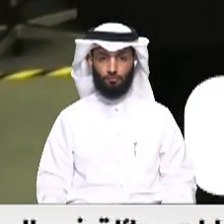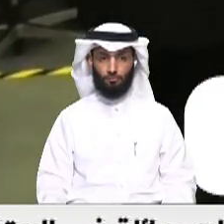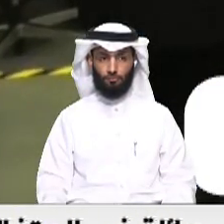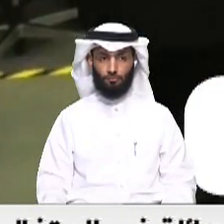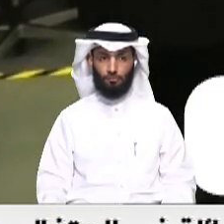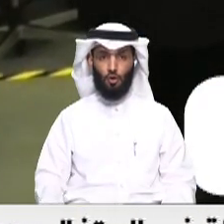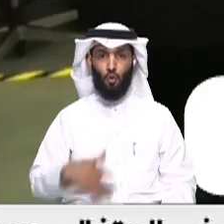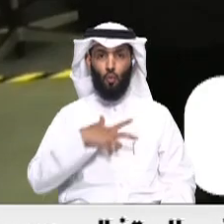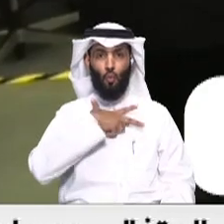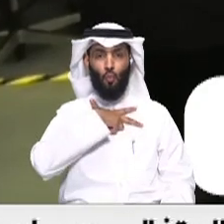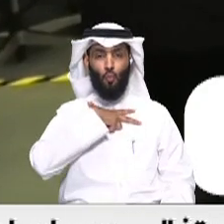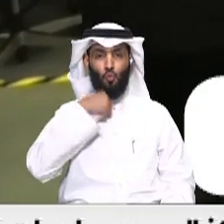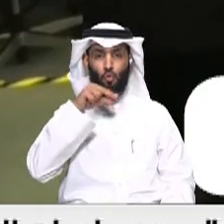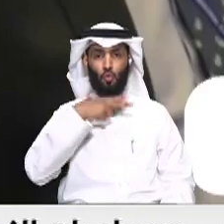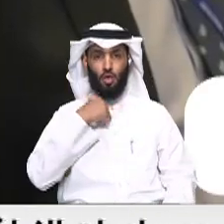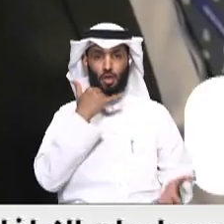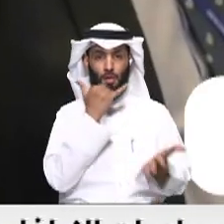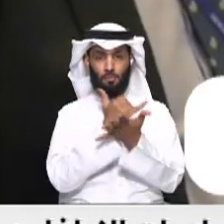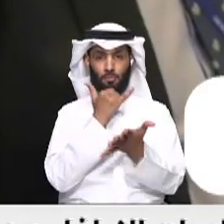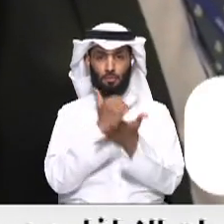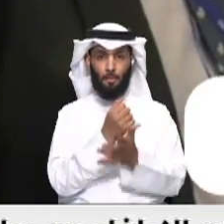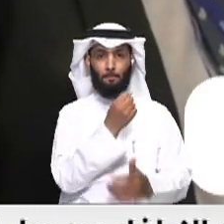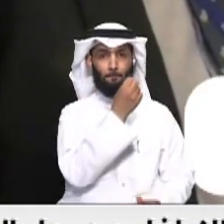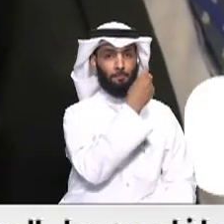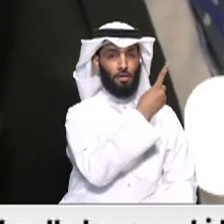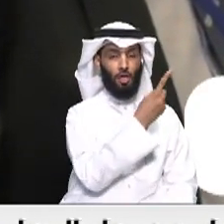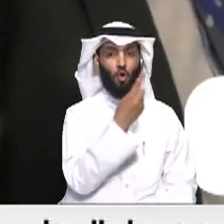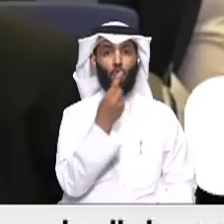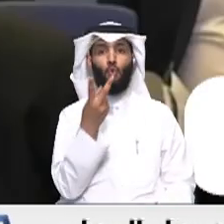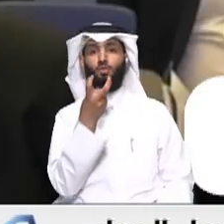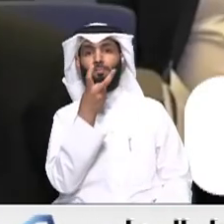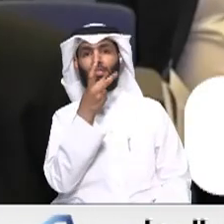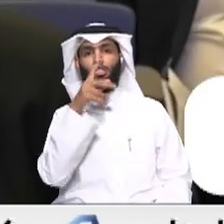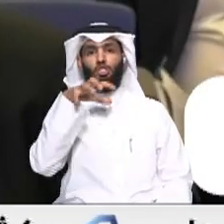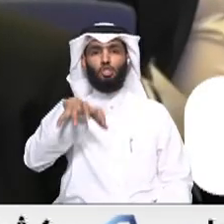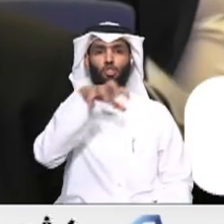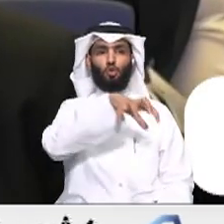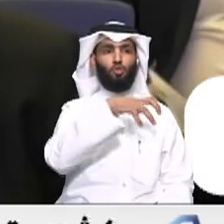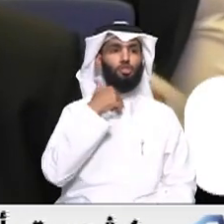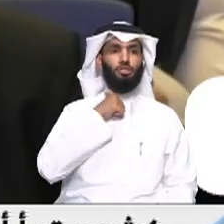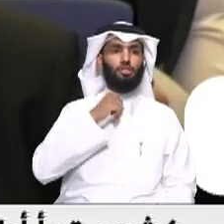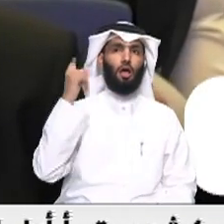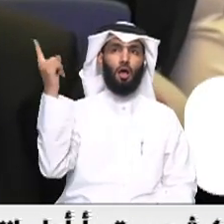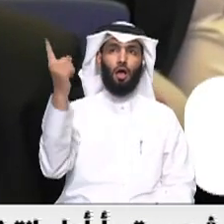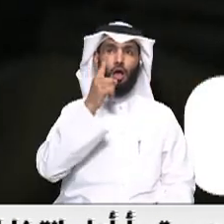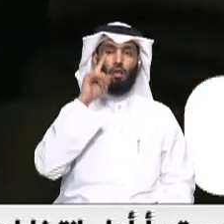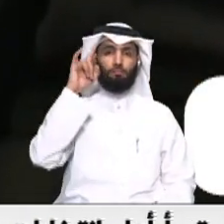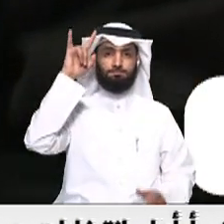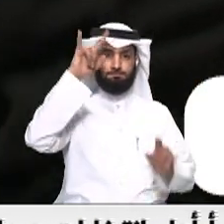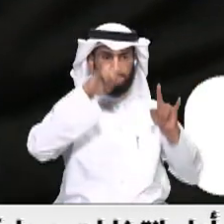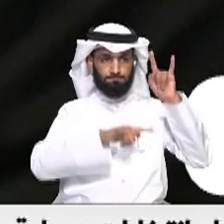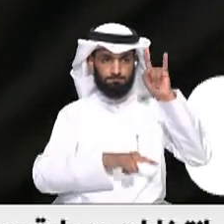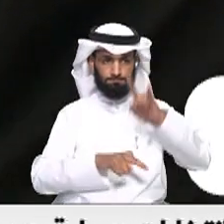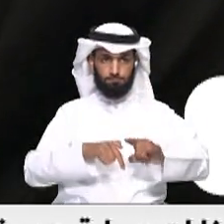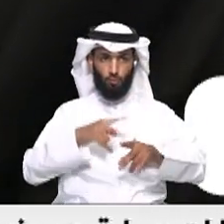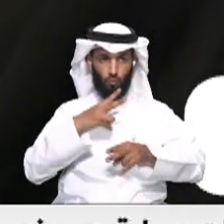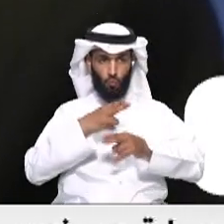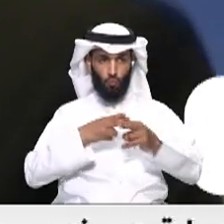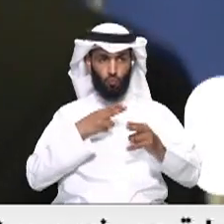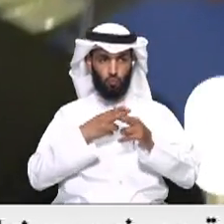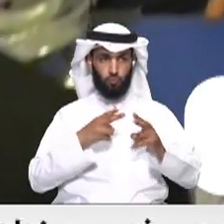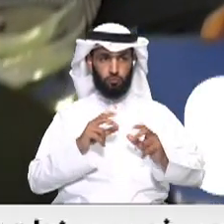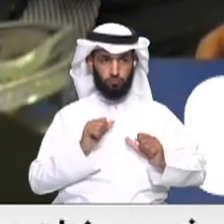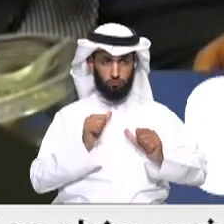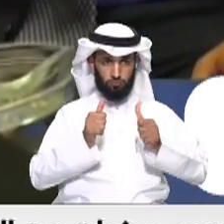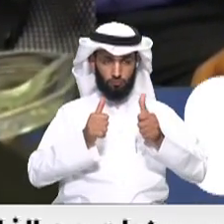بحضور وزراء ومسؤولين كبار من 170 دولة من مختلف أنحاء العالم، تشارك دولة الكويت في أعمال المؤتمر